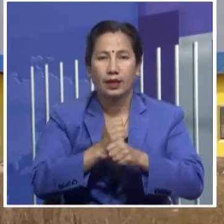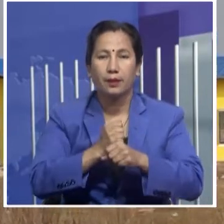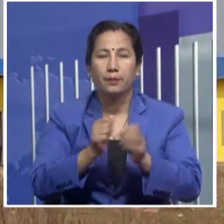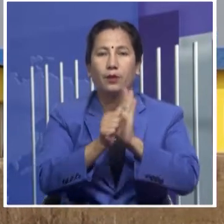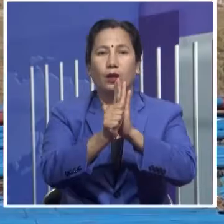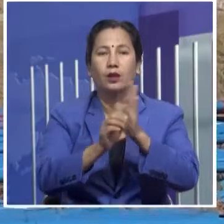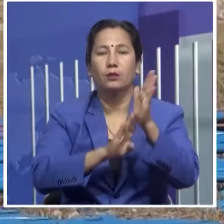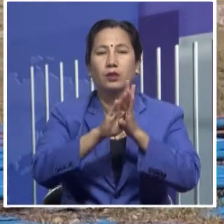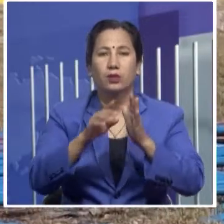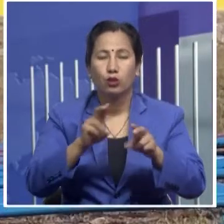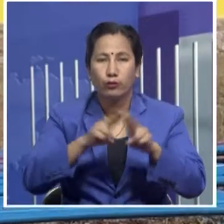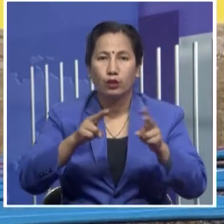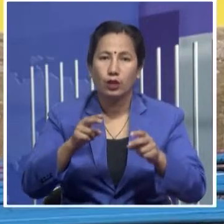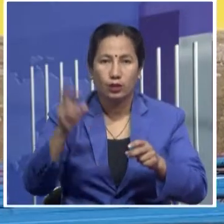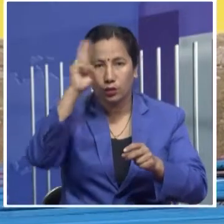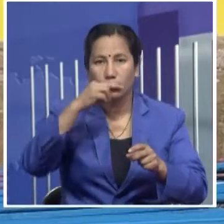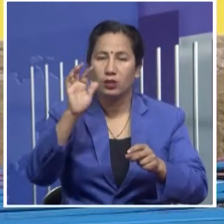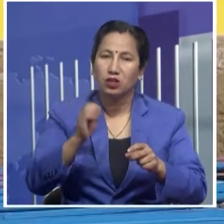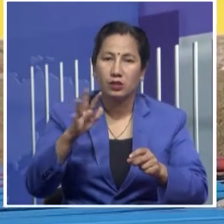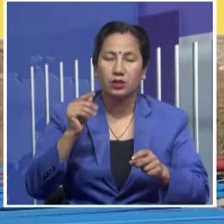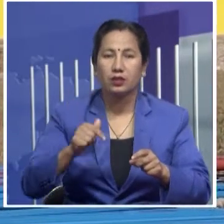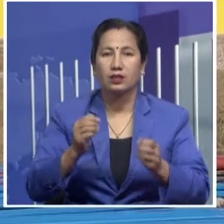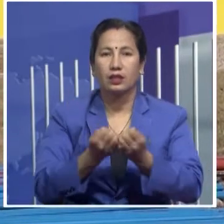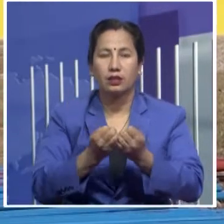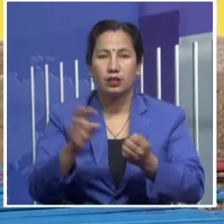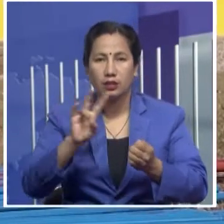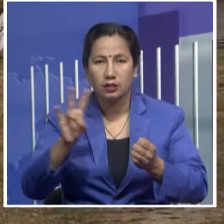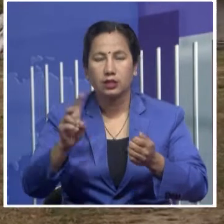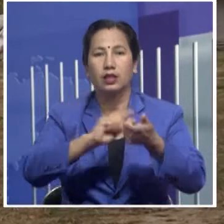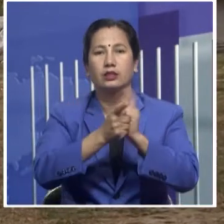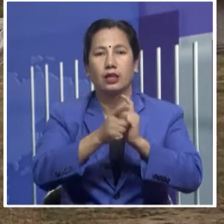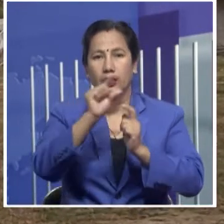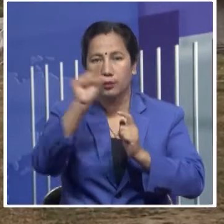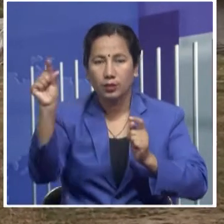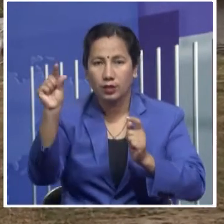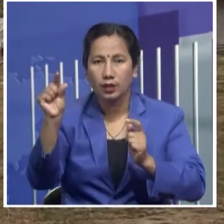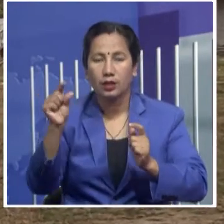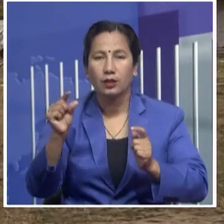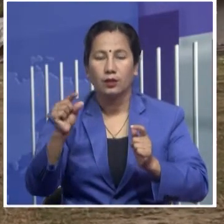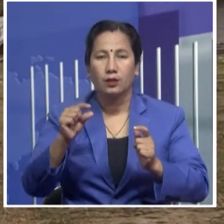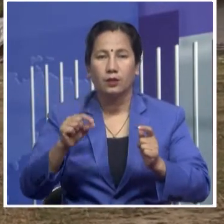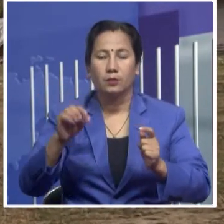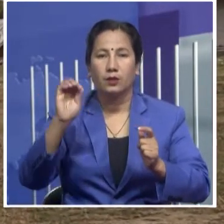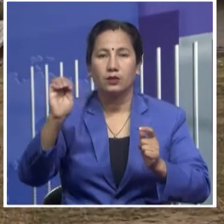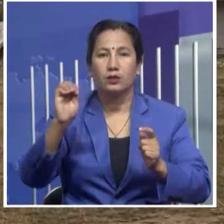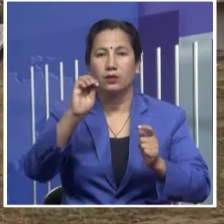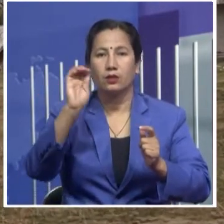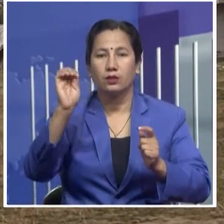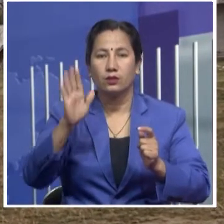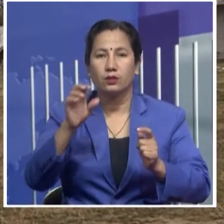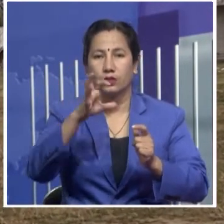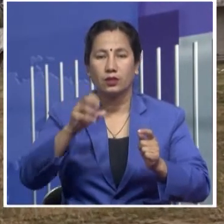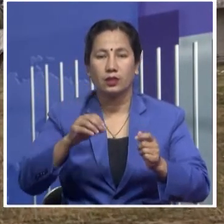त्यो काम अझै पूर्ण रूपमा सकिएको छैन, जसले गर्दा शिक्षालय सार्ने विषयमा विलम्ब थपेको सरस्वती माध्यमिक विद्यालय गोबडियाका